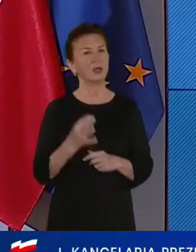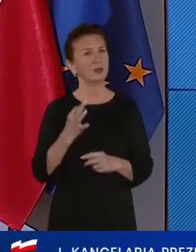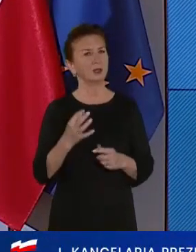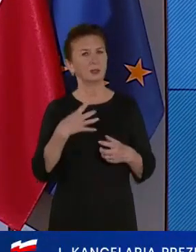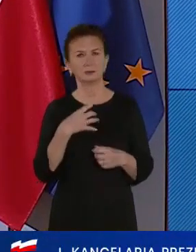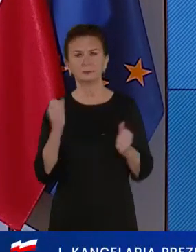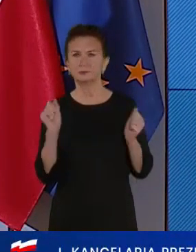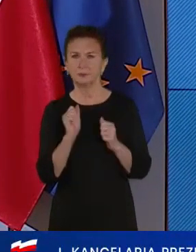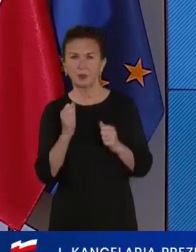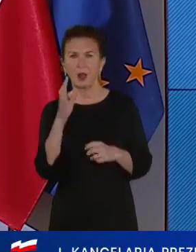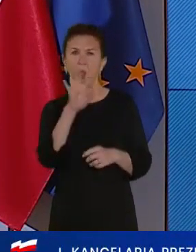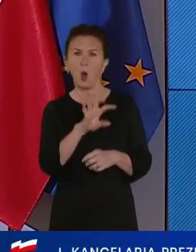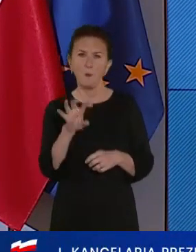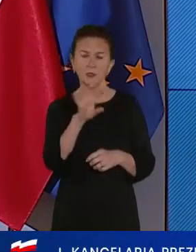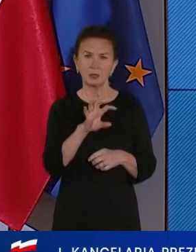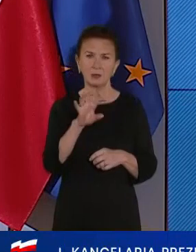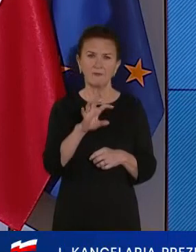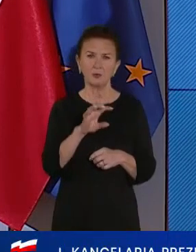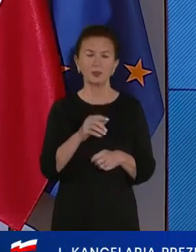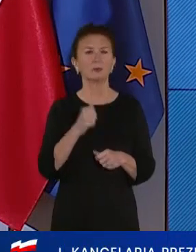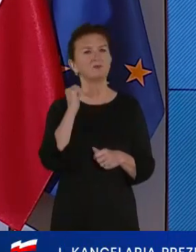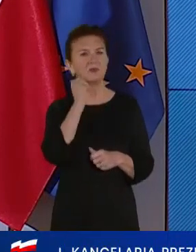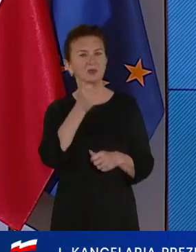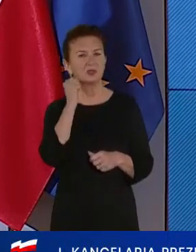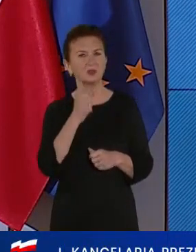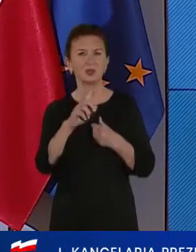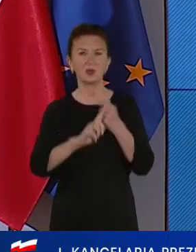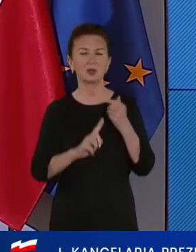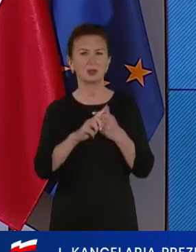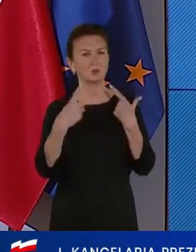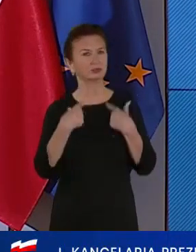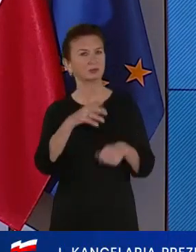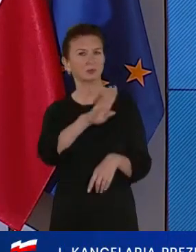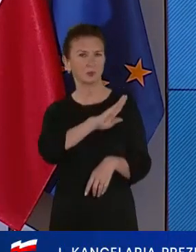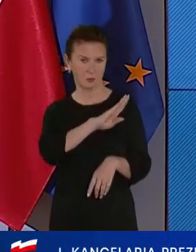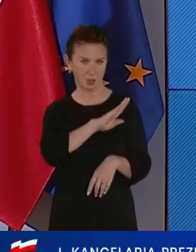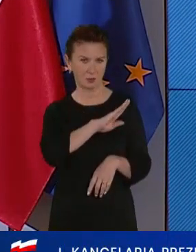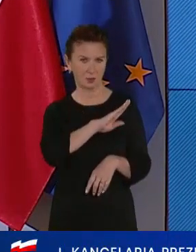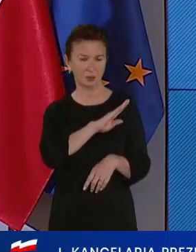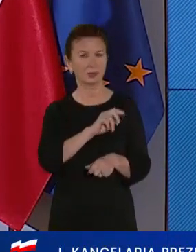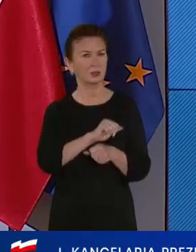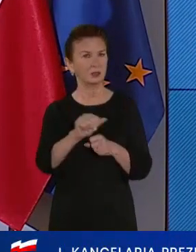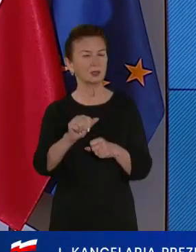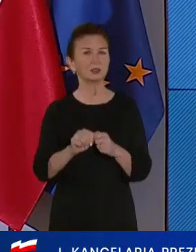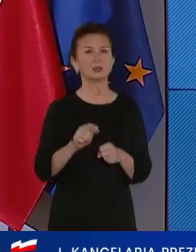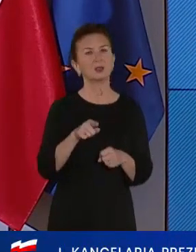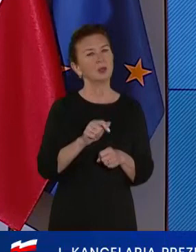też obserwuję codzienną liczbę zgonów, które są pośrednio i